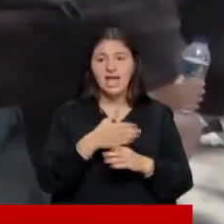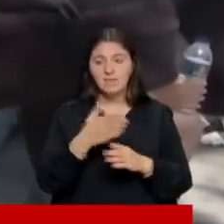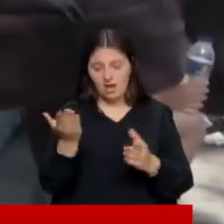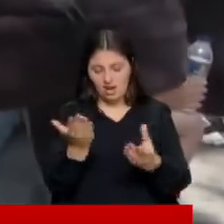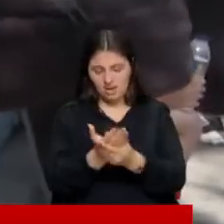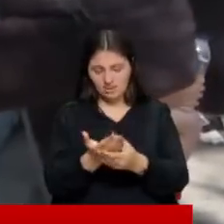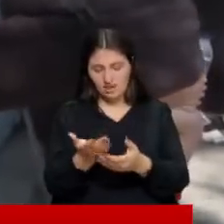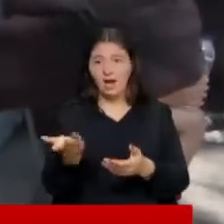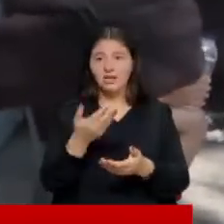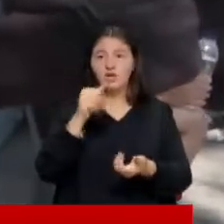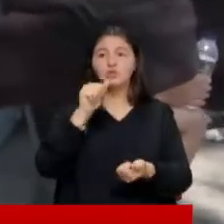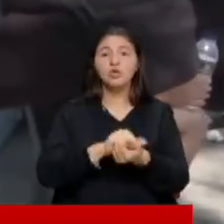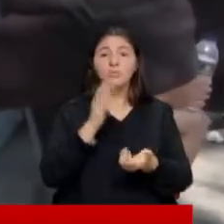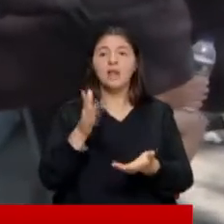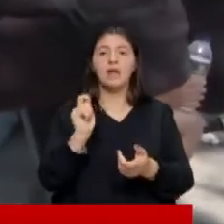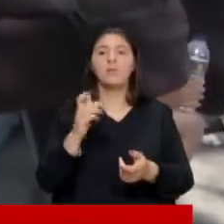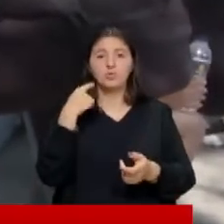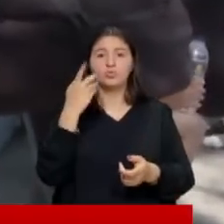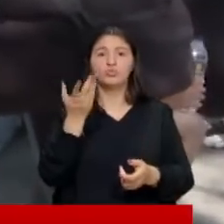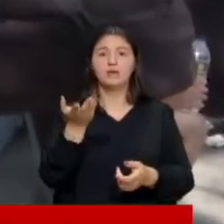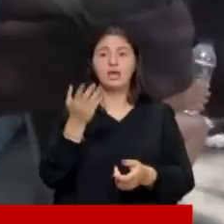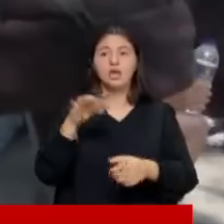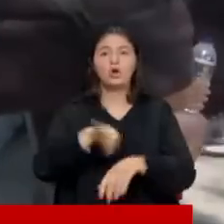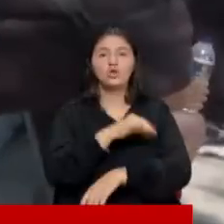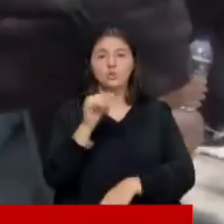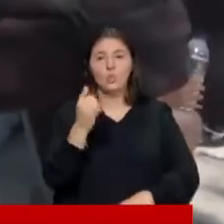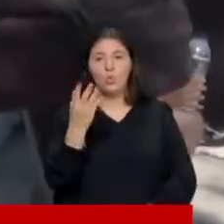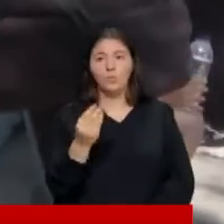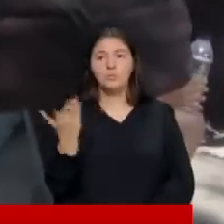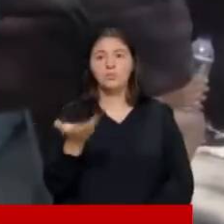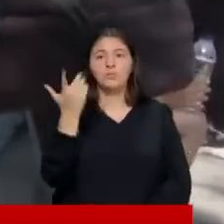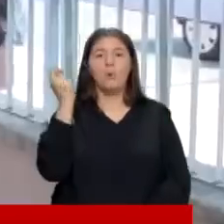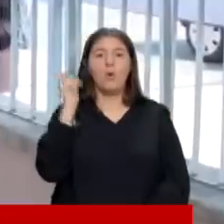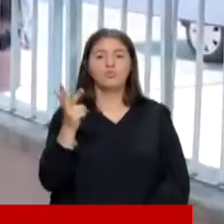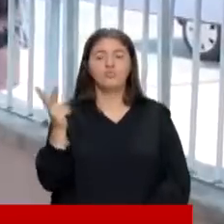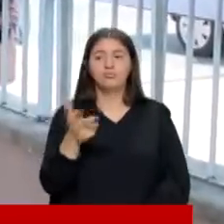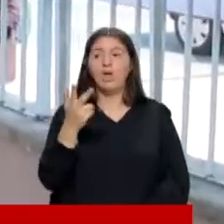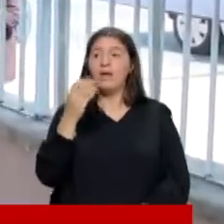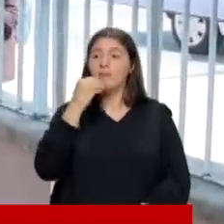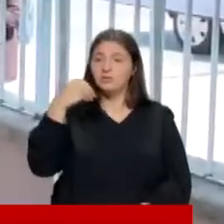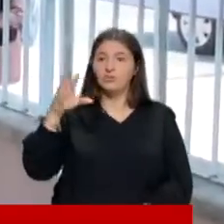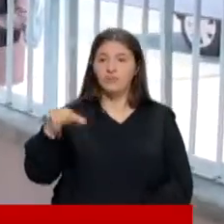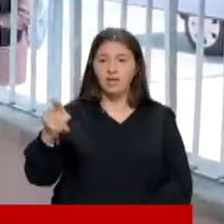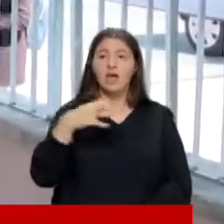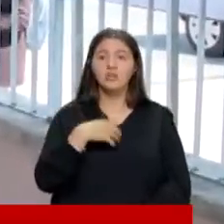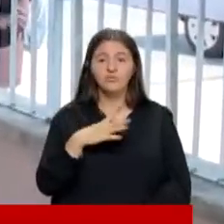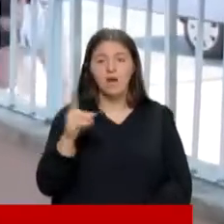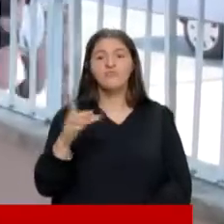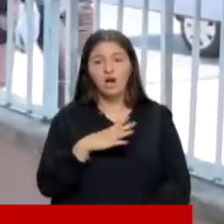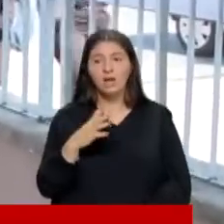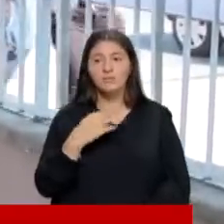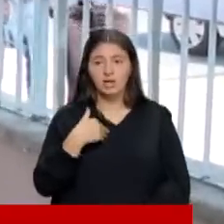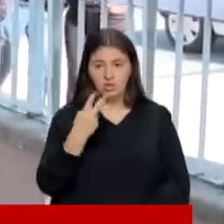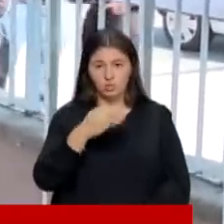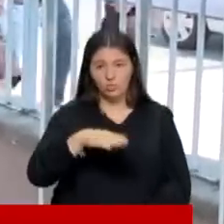arası Hani tost bile yapamıyoruz düşünün yani kaşarın kilosu olmuş bilmem kaç lira kantinde var Anne şu var Anne bu var